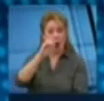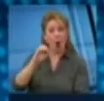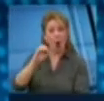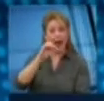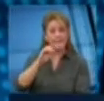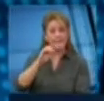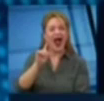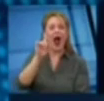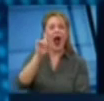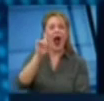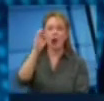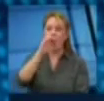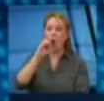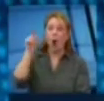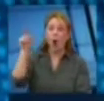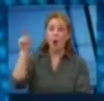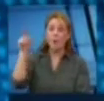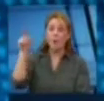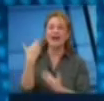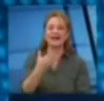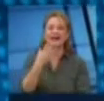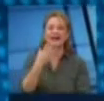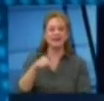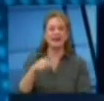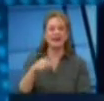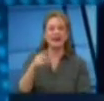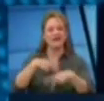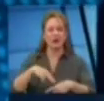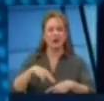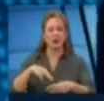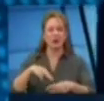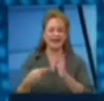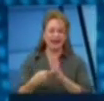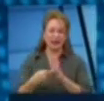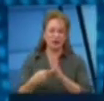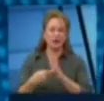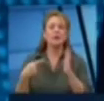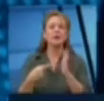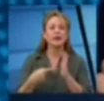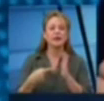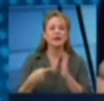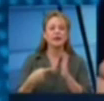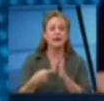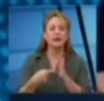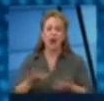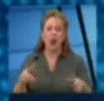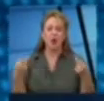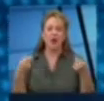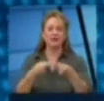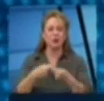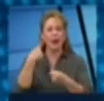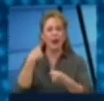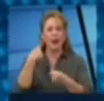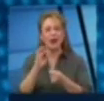זה שנתן לישראל את ה-MOU, את מזכר ההבנה האסטרטגי, כי שום דבר לא קשור לזהות של המחלוקות, עם